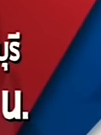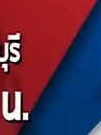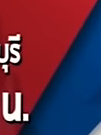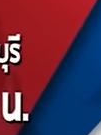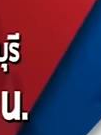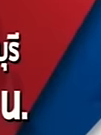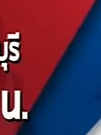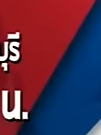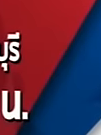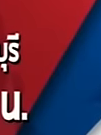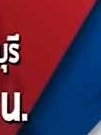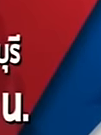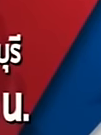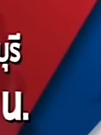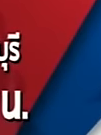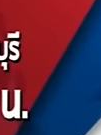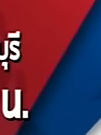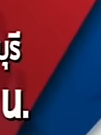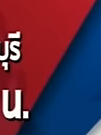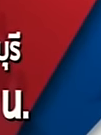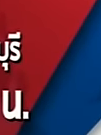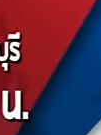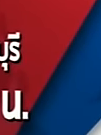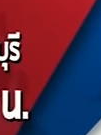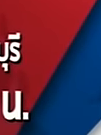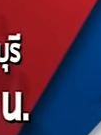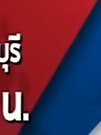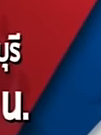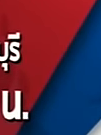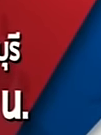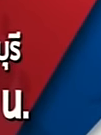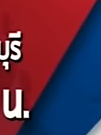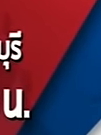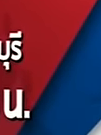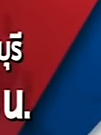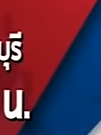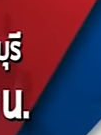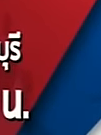ง20 45นาทีรับประกันความเดือดของมวยทุกคู